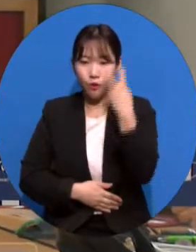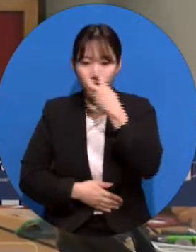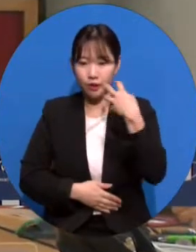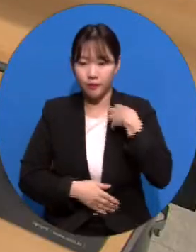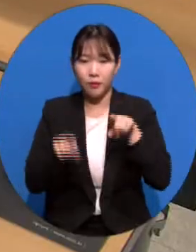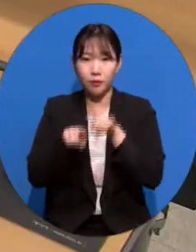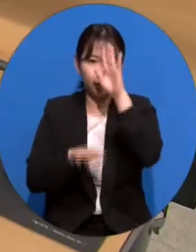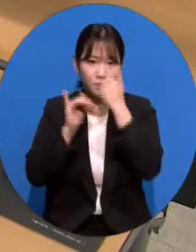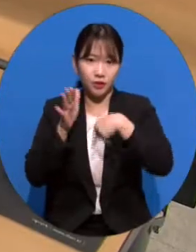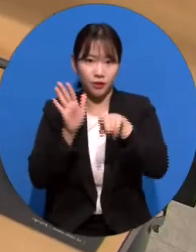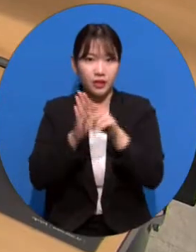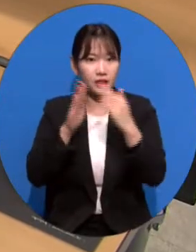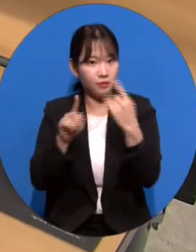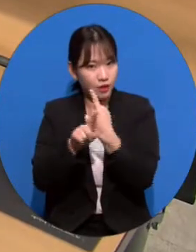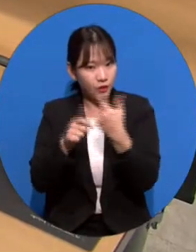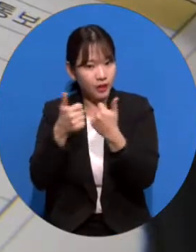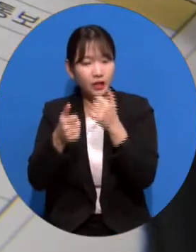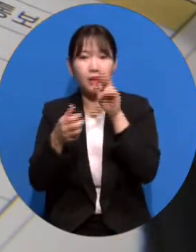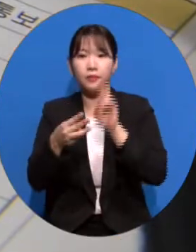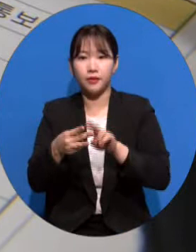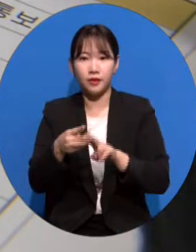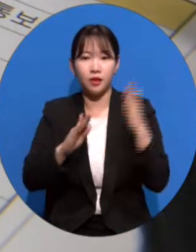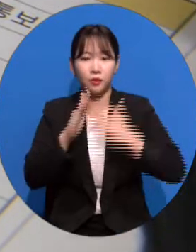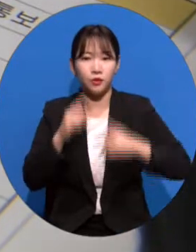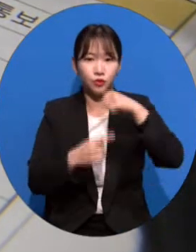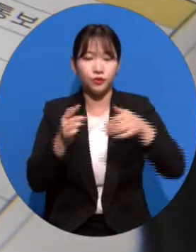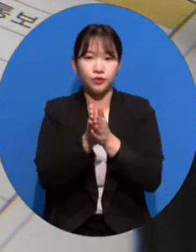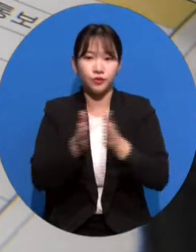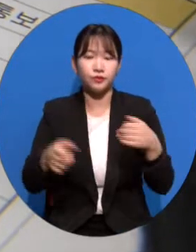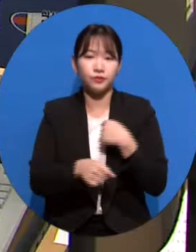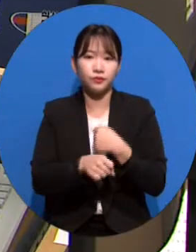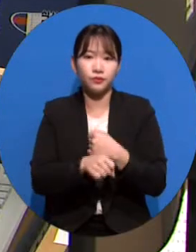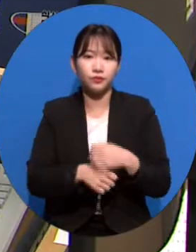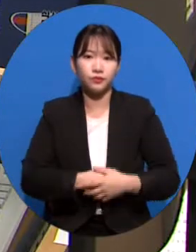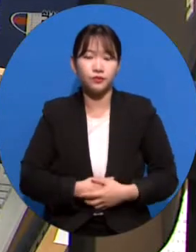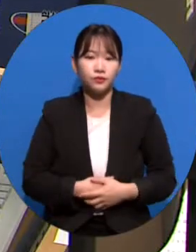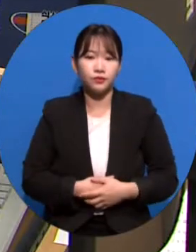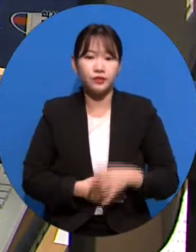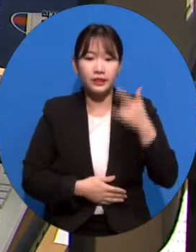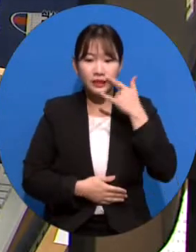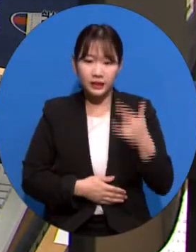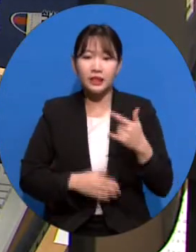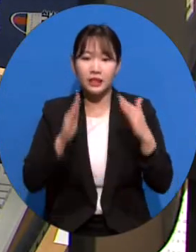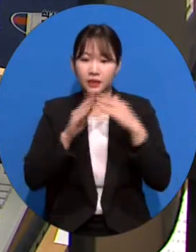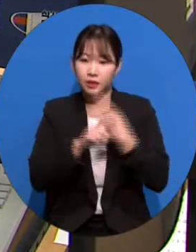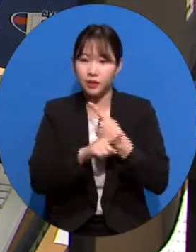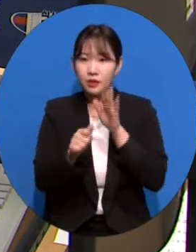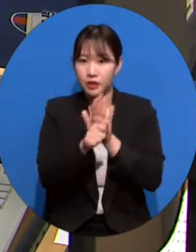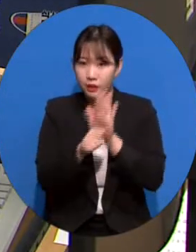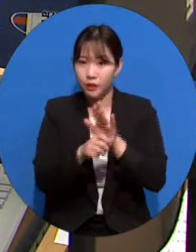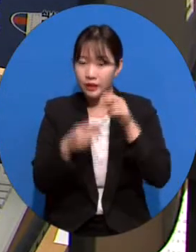일반 환자를 위한 재택 치료 상담센터가 본격 운영에 들어갔습니다. 네, 재택관리 지원